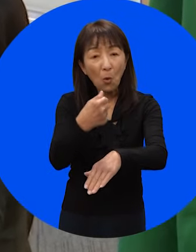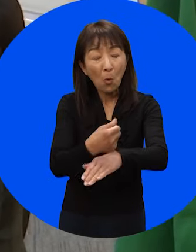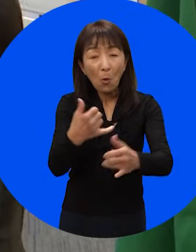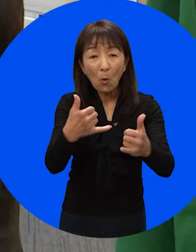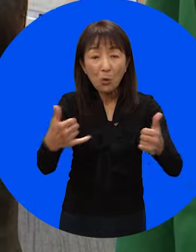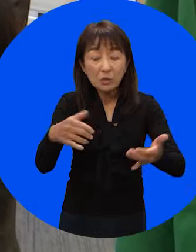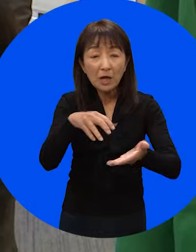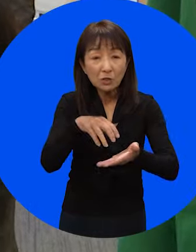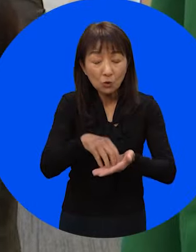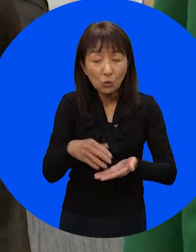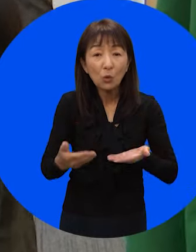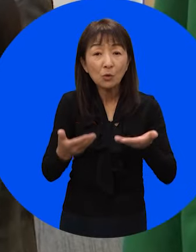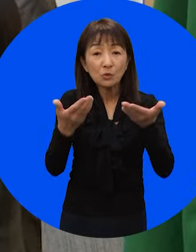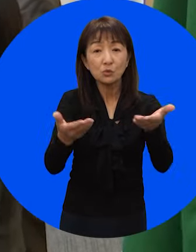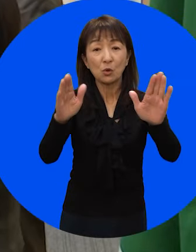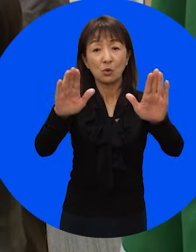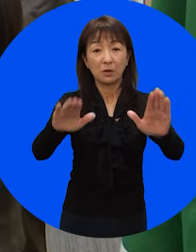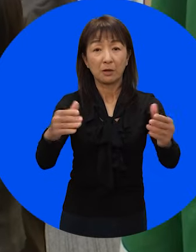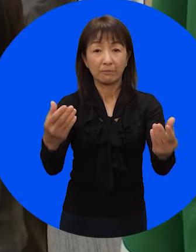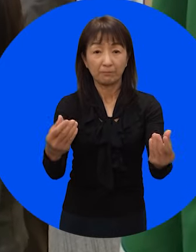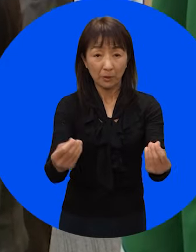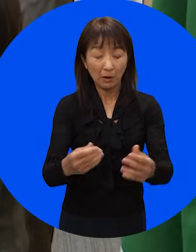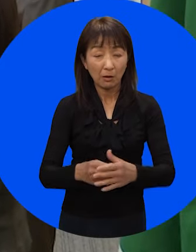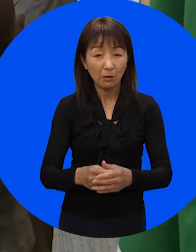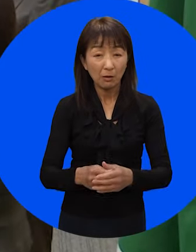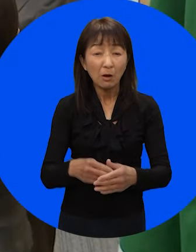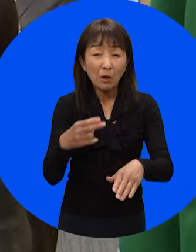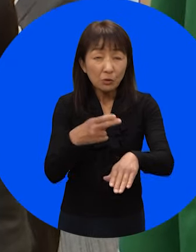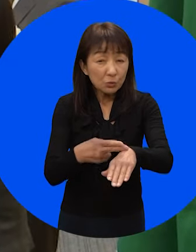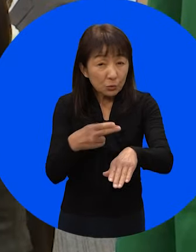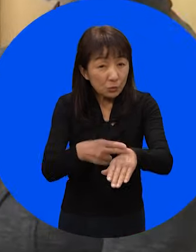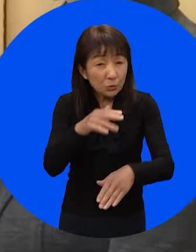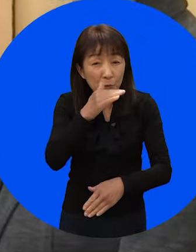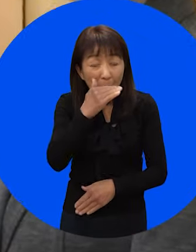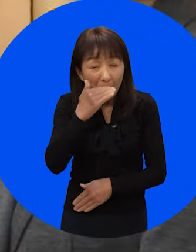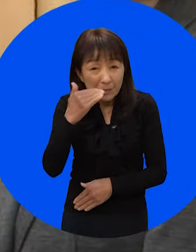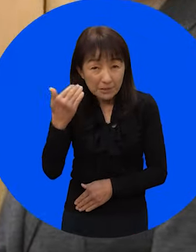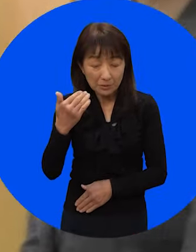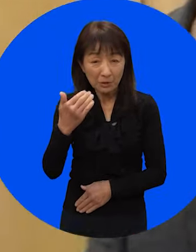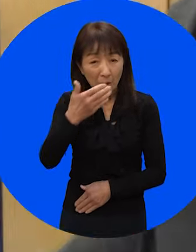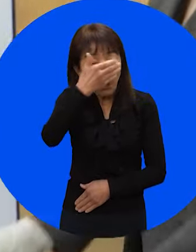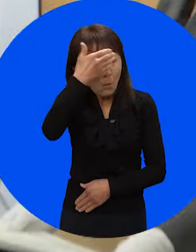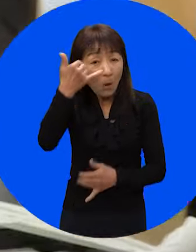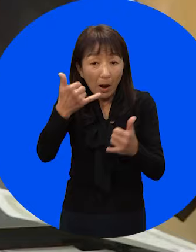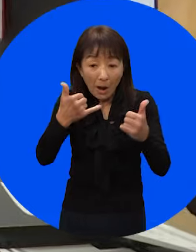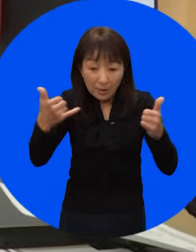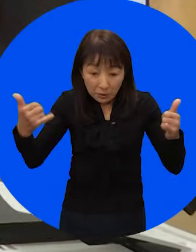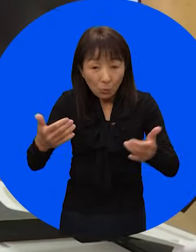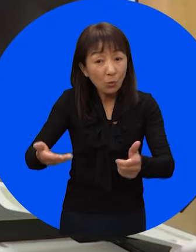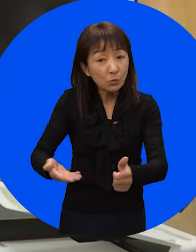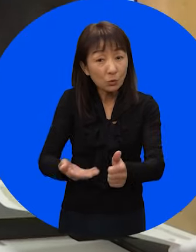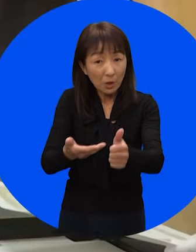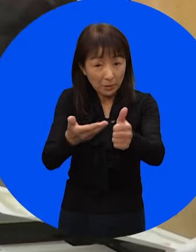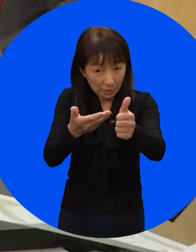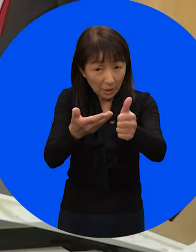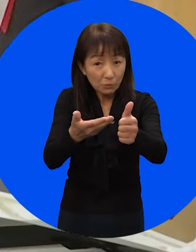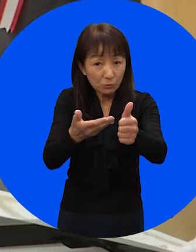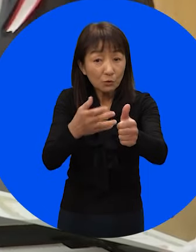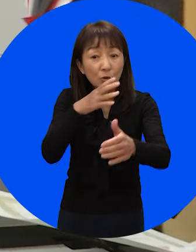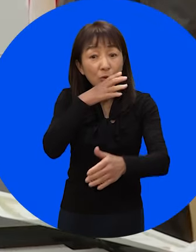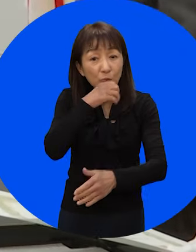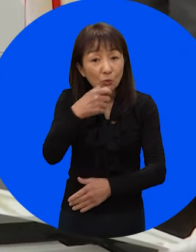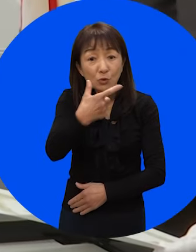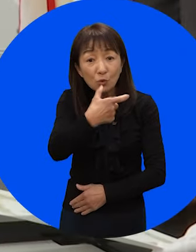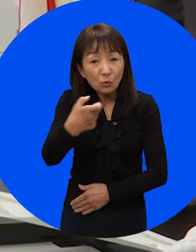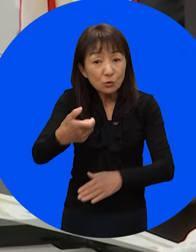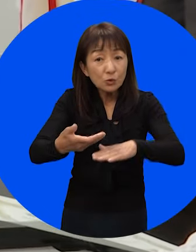。優れた技能を持ち、長年にわたり若い人たちの模範として活躍されている60歳以